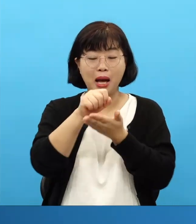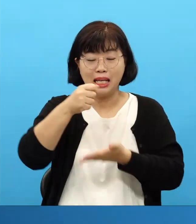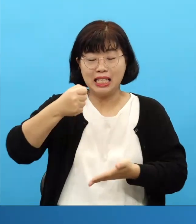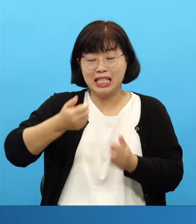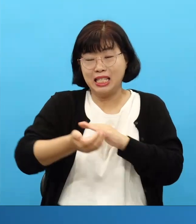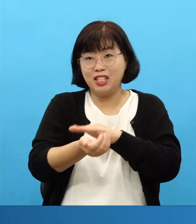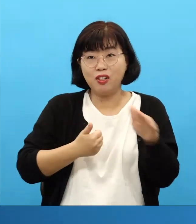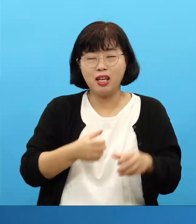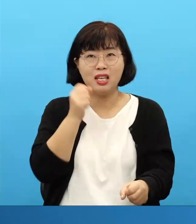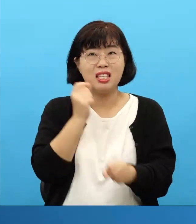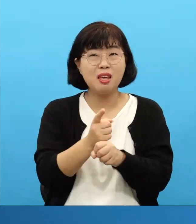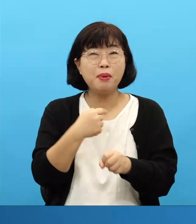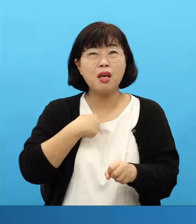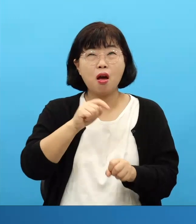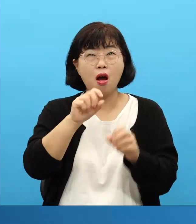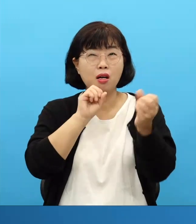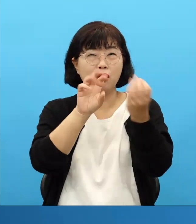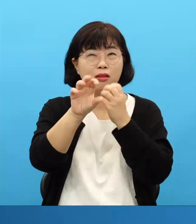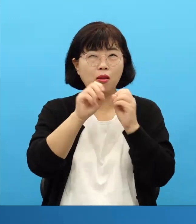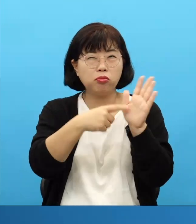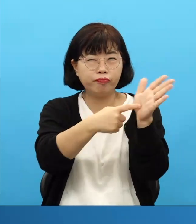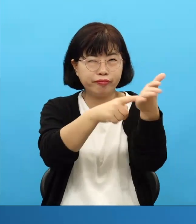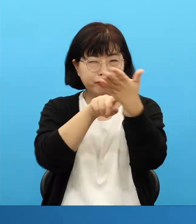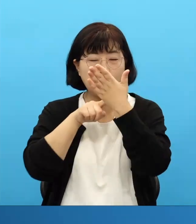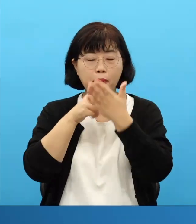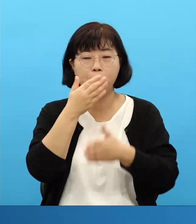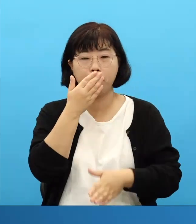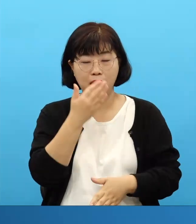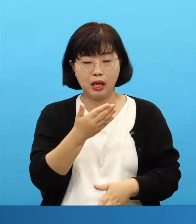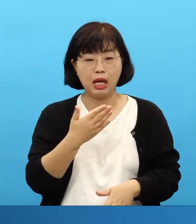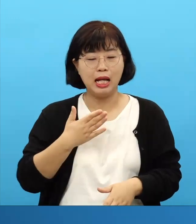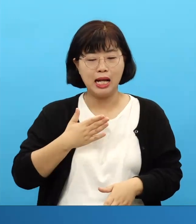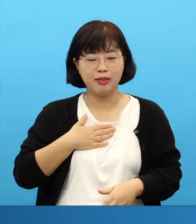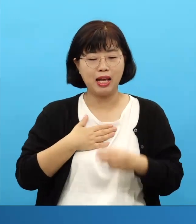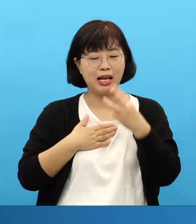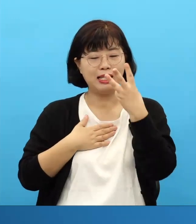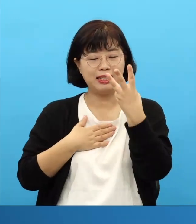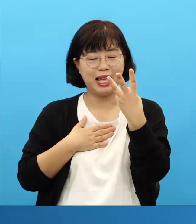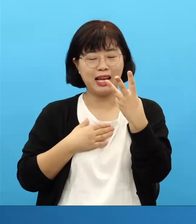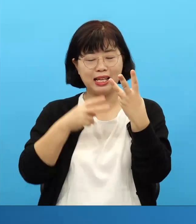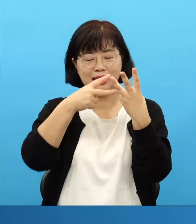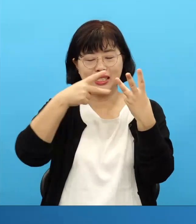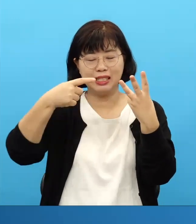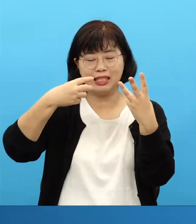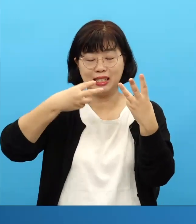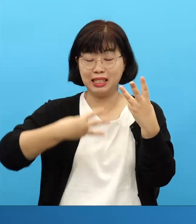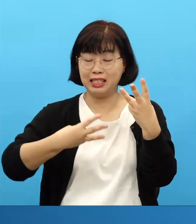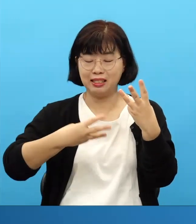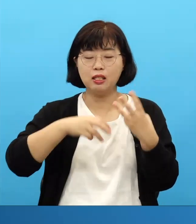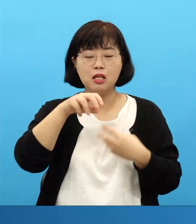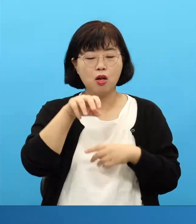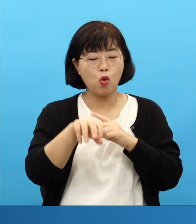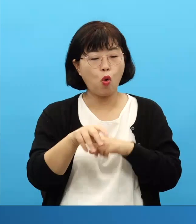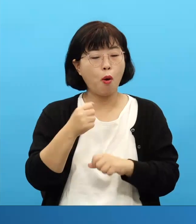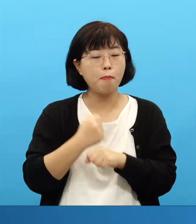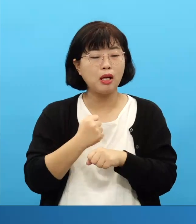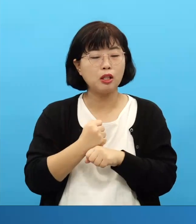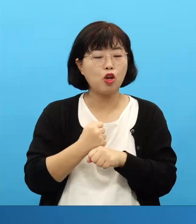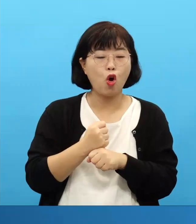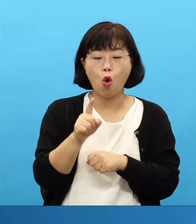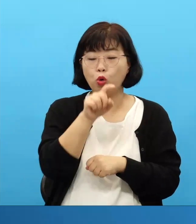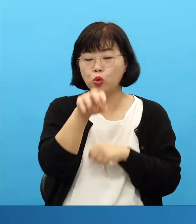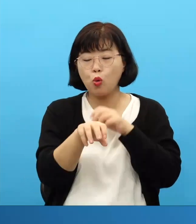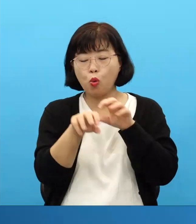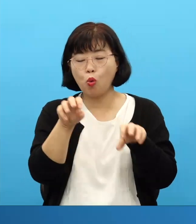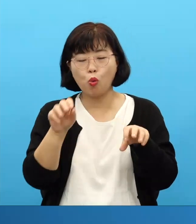그래서 내가 세 가지 뜰을 어디서든지 해야 되겠다는 게 나옵니다. That's why you realize you must make the three courtyards wherever you 그게 are. 일곱 망대예요.